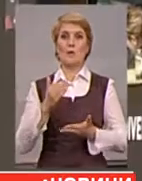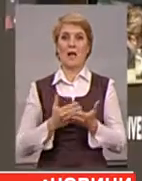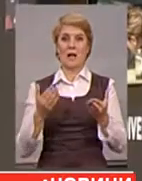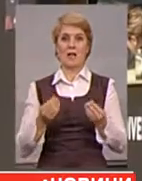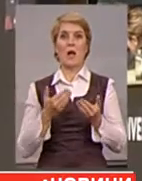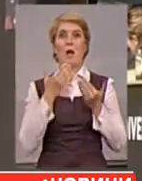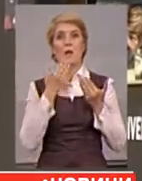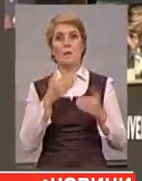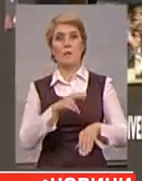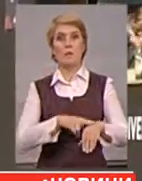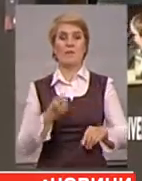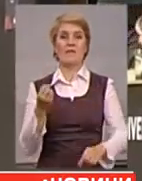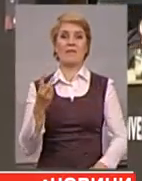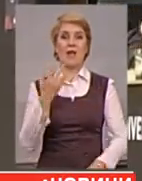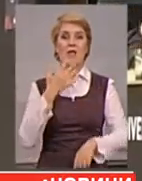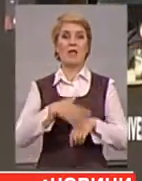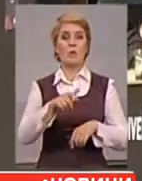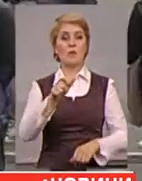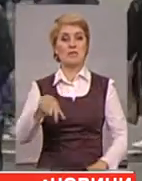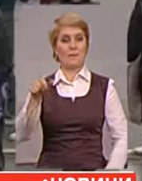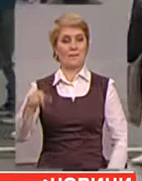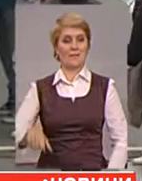поліції звернулося 12 іноземців.